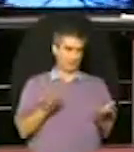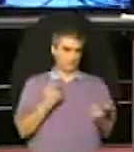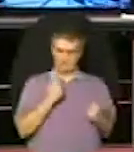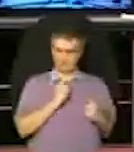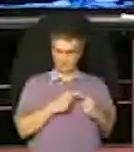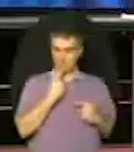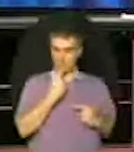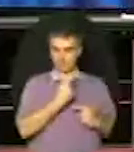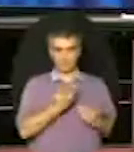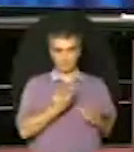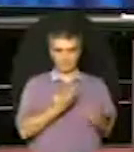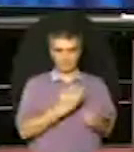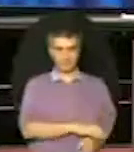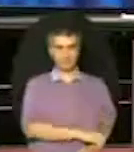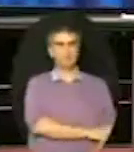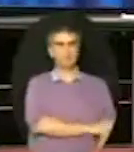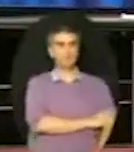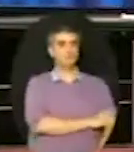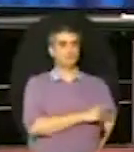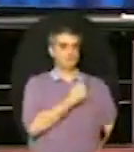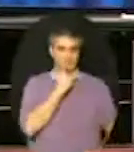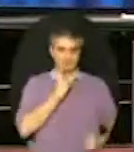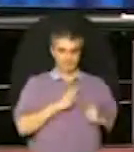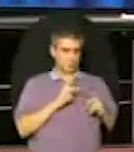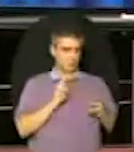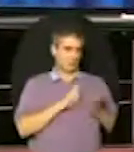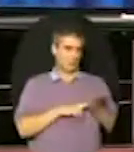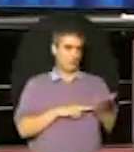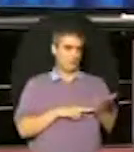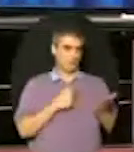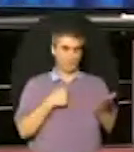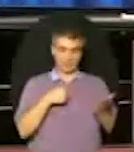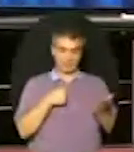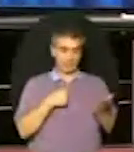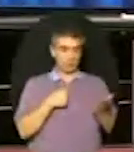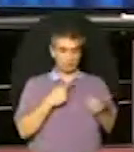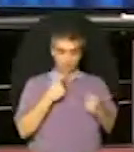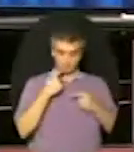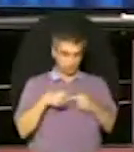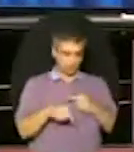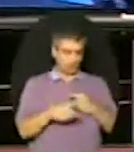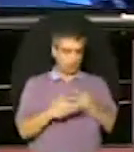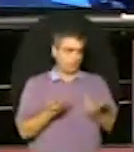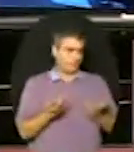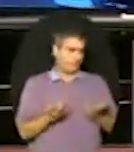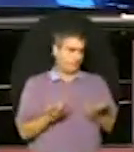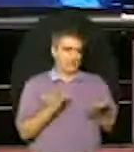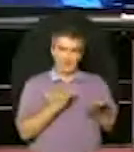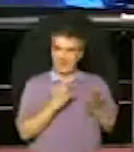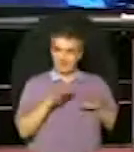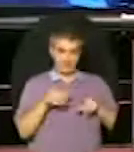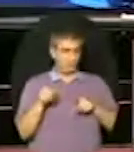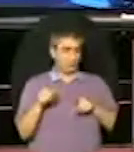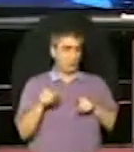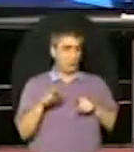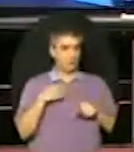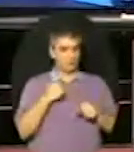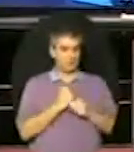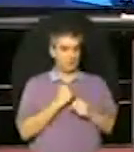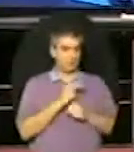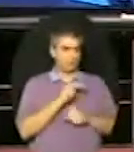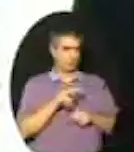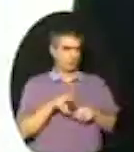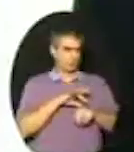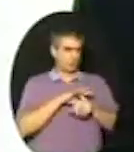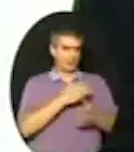בדיוק אמרת את הדברים כמו ש... בדיוק נכון. אנחנו הרי השנה זה אבסורד, האופן שבו הממשלה בחרה לנהל את